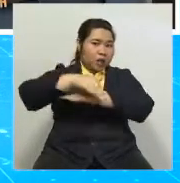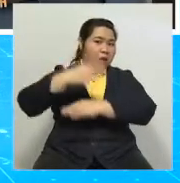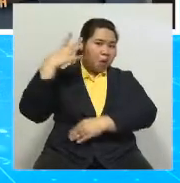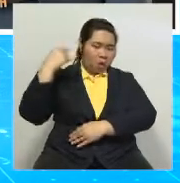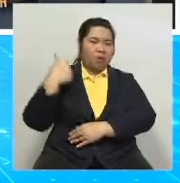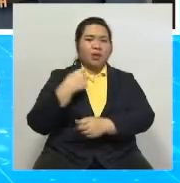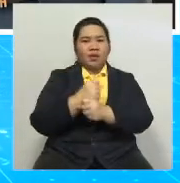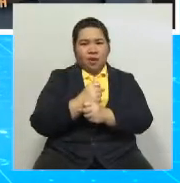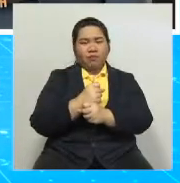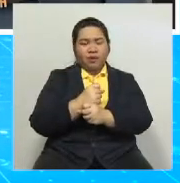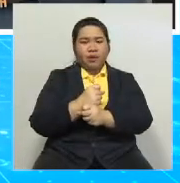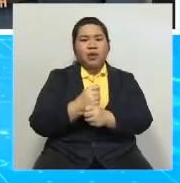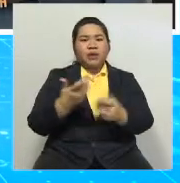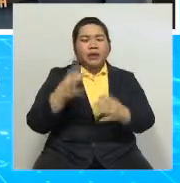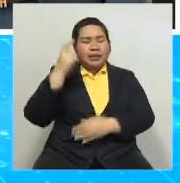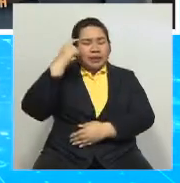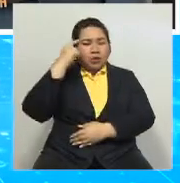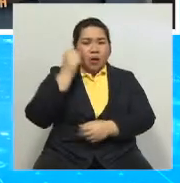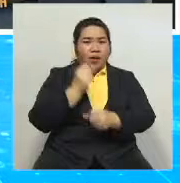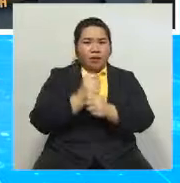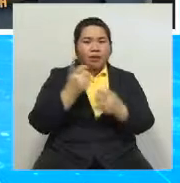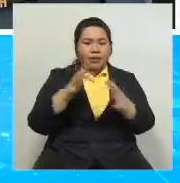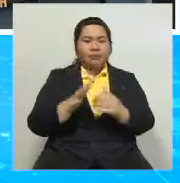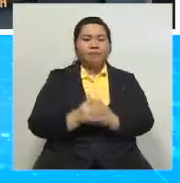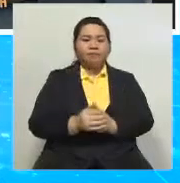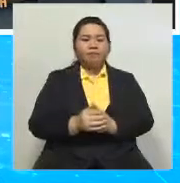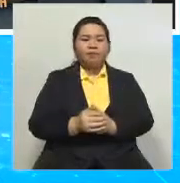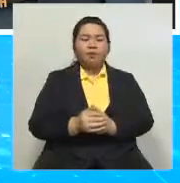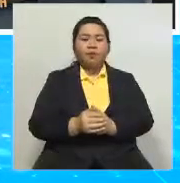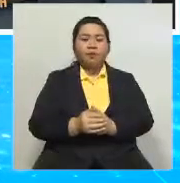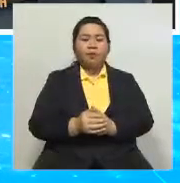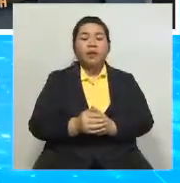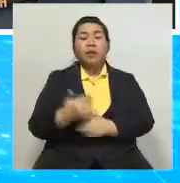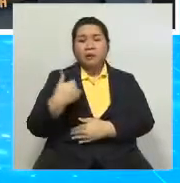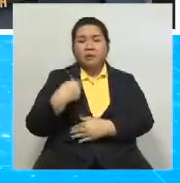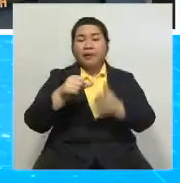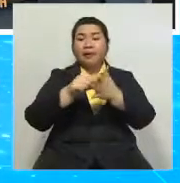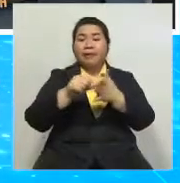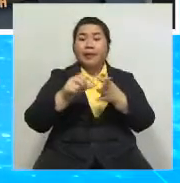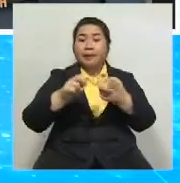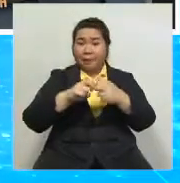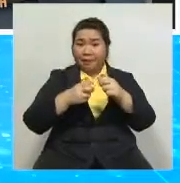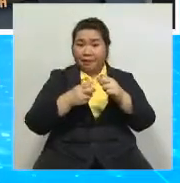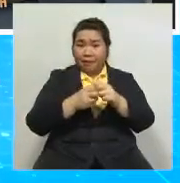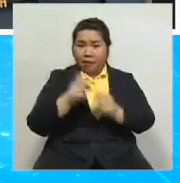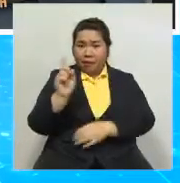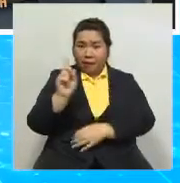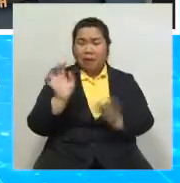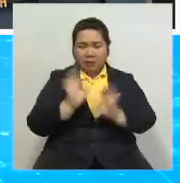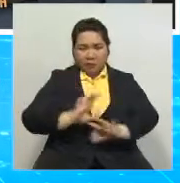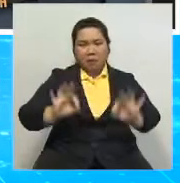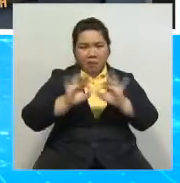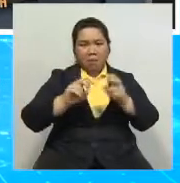ะแล้วเสร็จเราวางแผนไว้อย่างนั้นนะครับแล้วเสร็จก็ในส่วนที่เป็นการแก้ไขปัญหาเฉพาะหน้าเบื้องต้นก่อนน